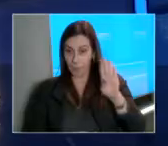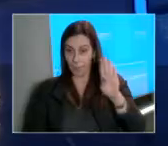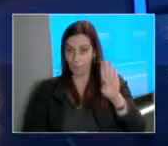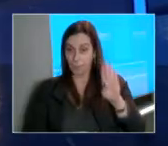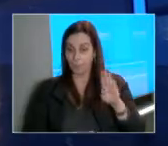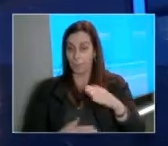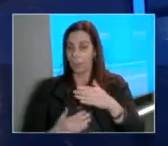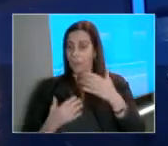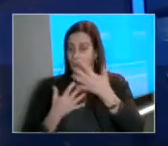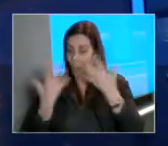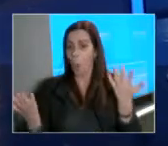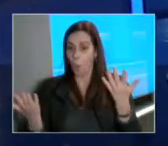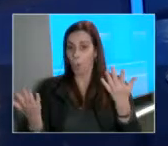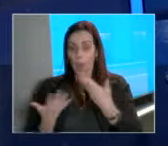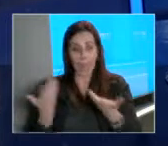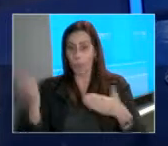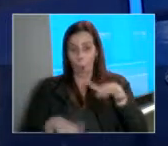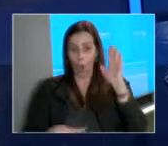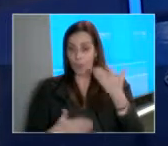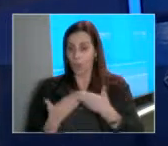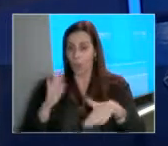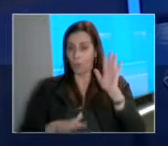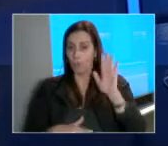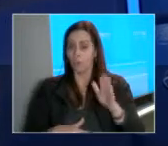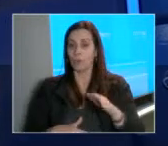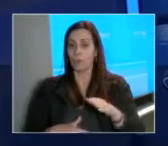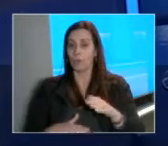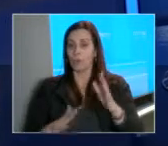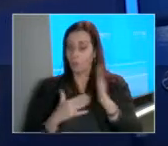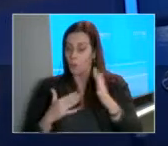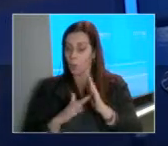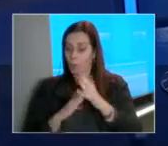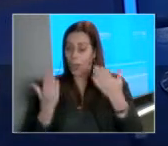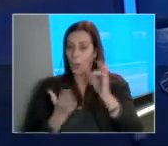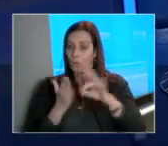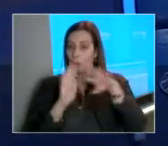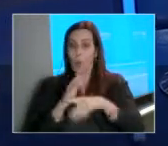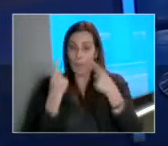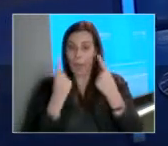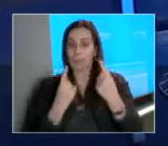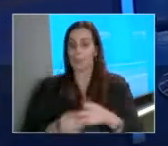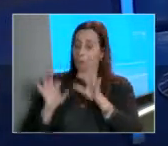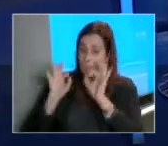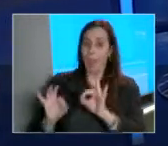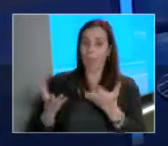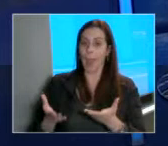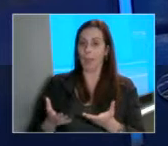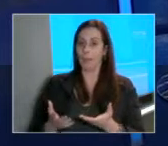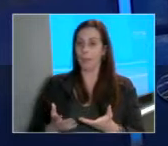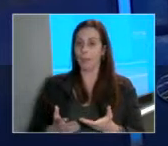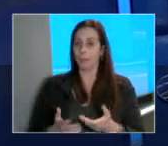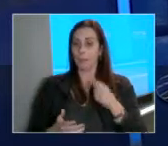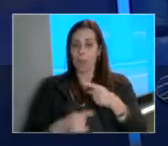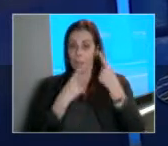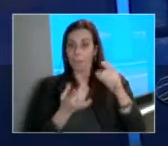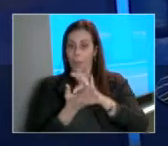ברור, הוא בראש היום של חברי כנסת, נכון? אז שיבטחו חברי הכנסת את החוק ויבדקו מה חוקקו הם בעצמם. די, באמת, עשית, סופיה, נו